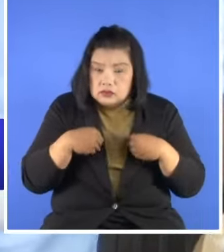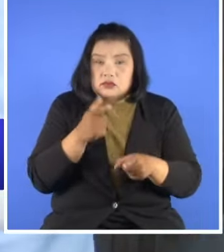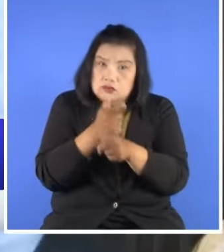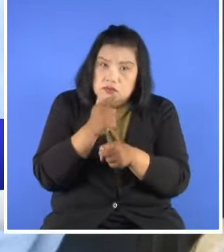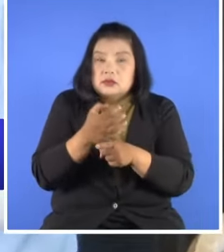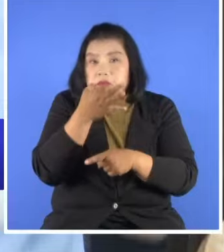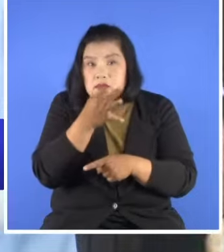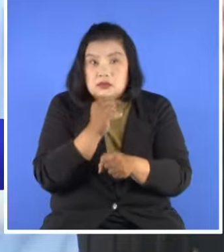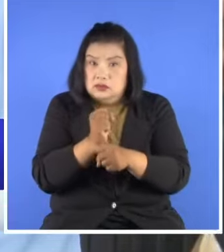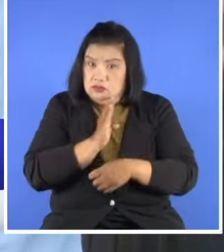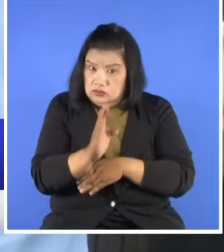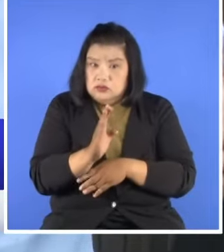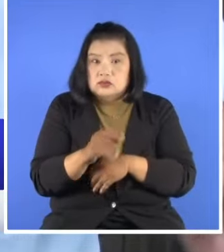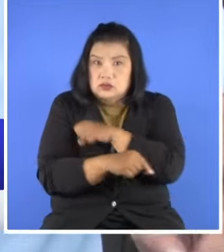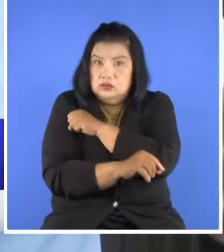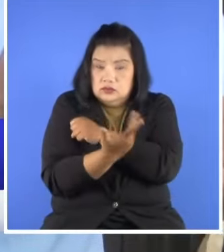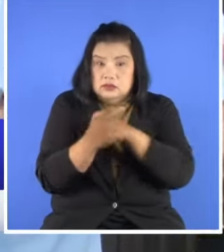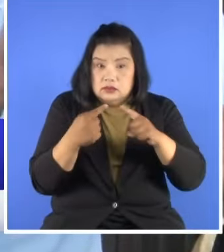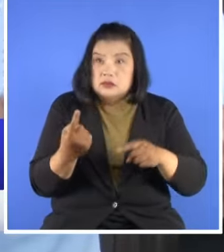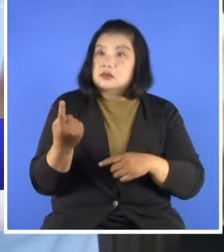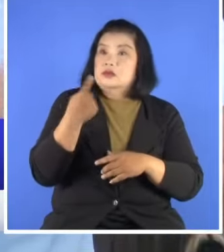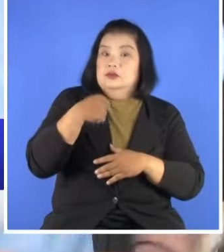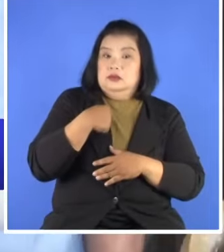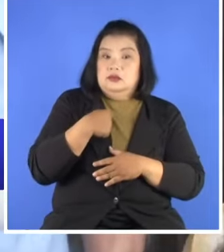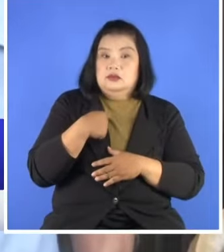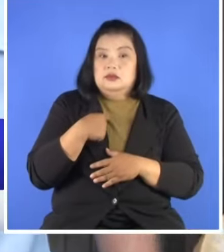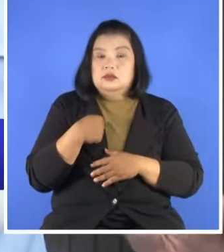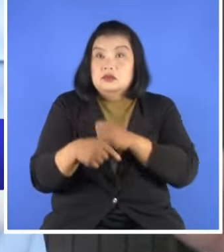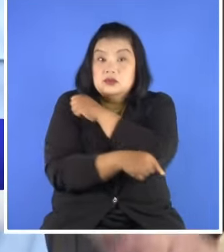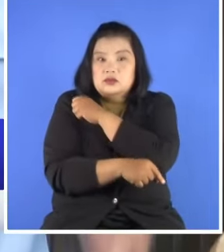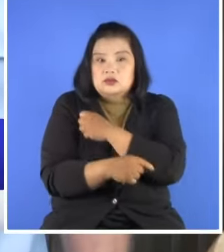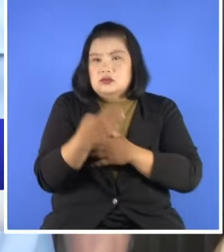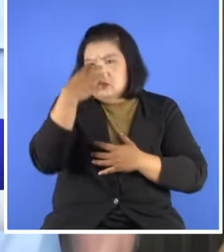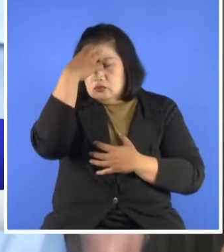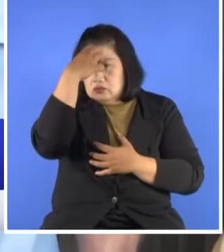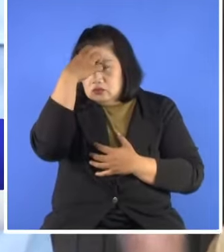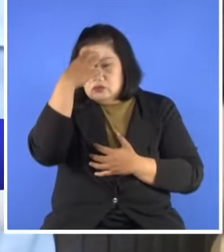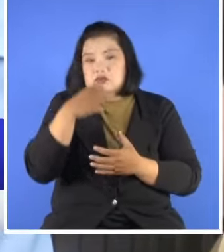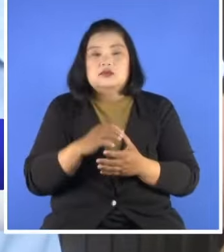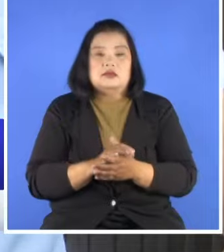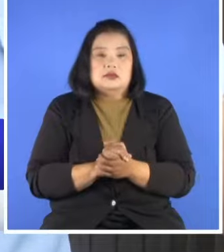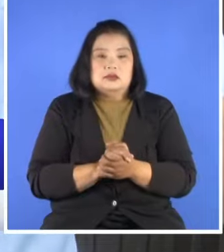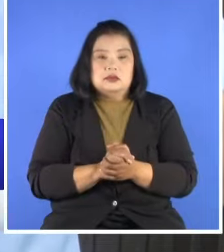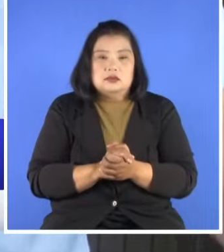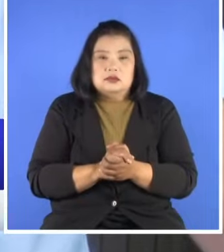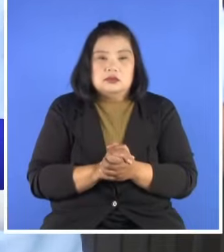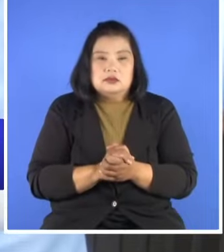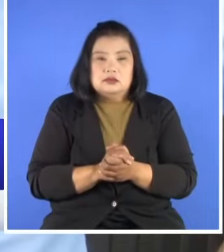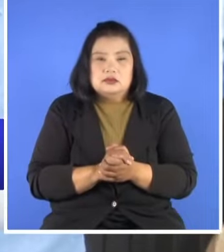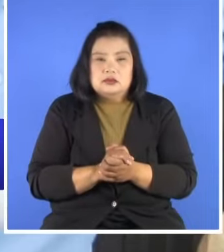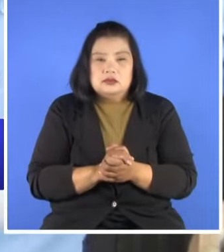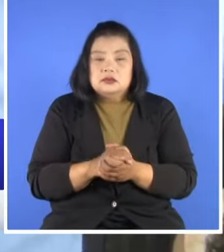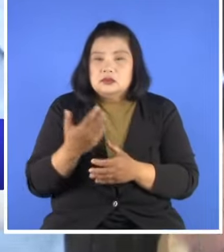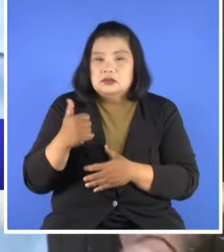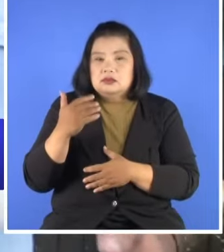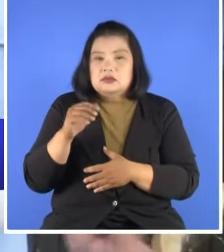อาชีพสุจริตแต่มาบอกคำนี้มันเลยเป็นการปะทะกันแค่นั้นเองฮะออแล้วแฟนเ้ายึกยักยึยักกับผมก็เลยมี